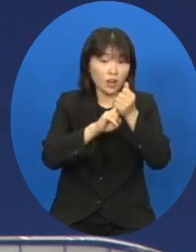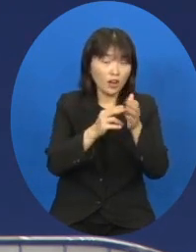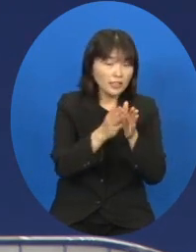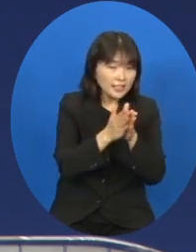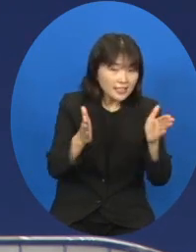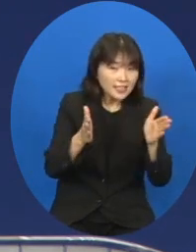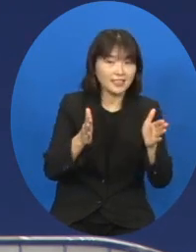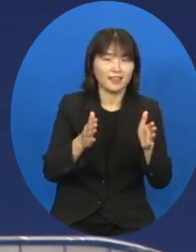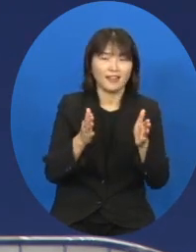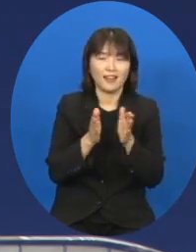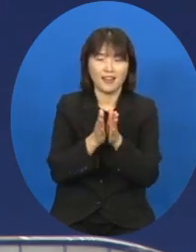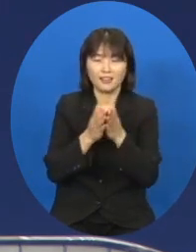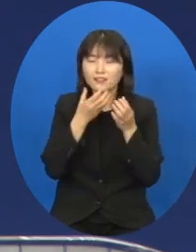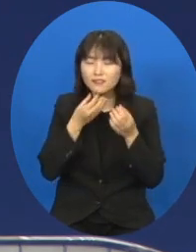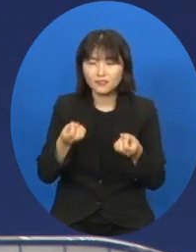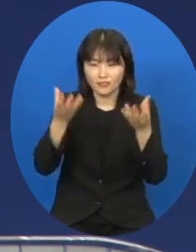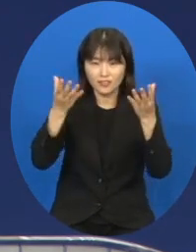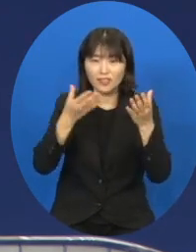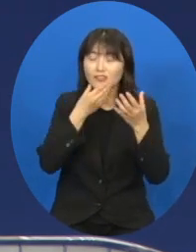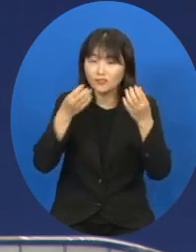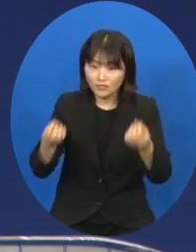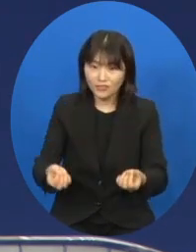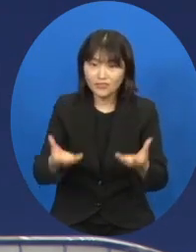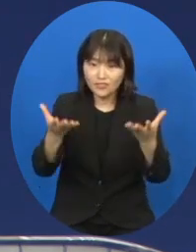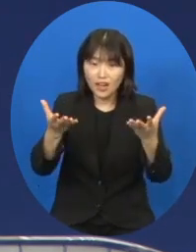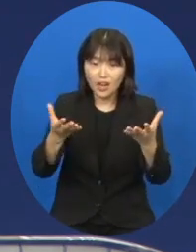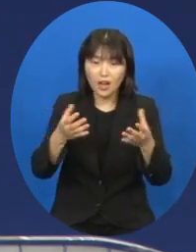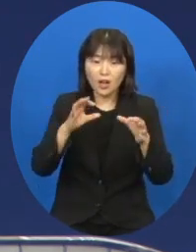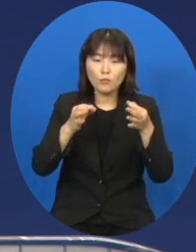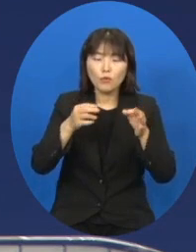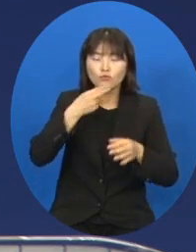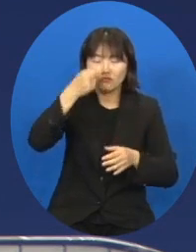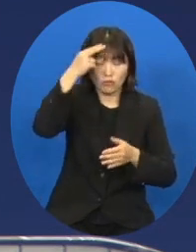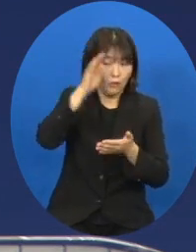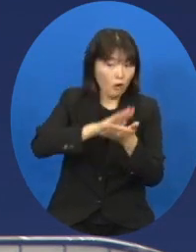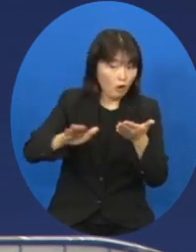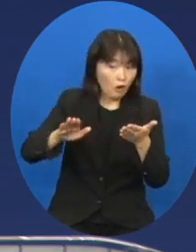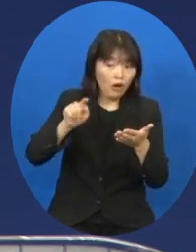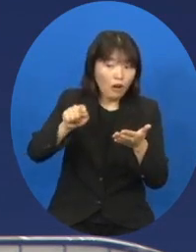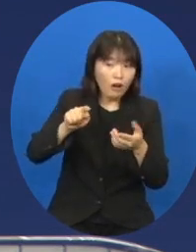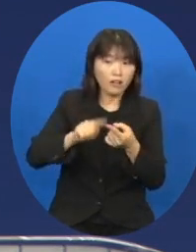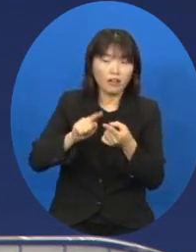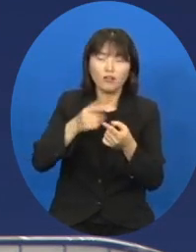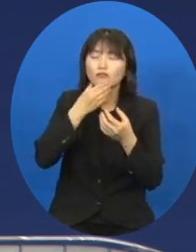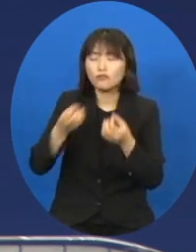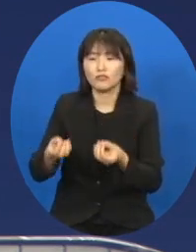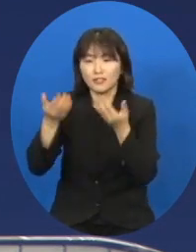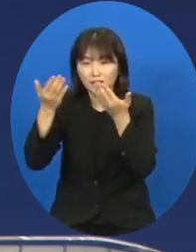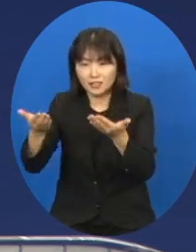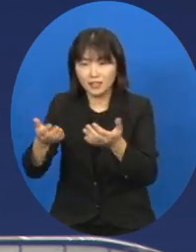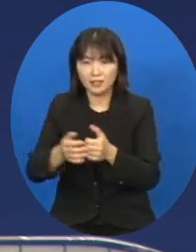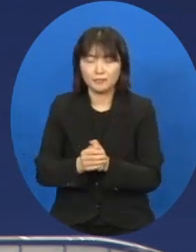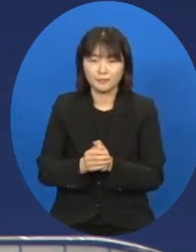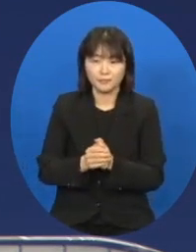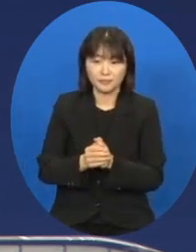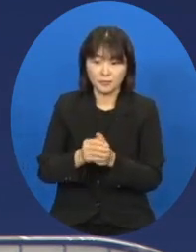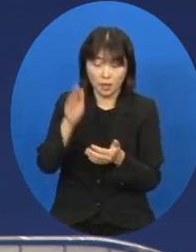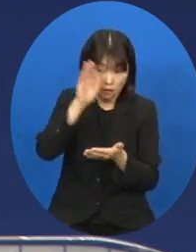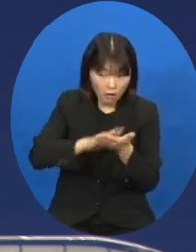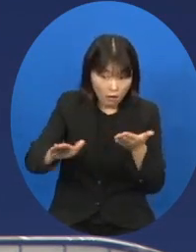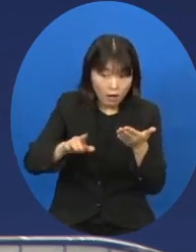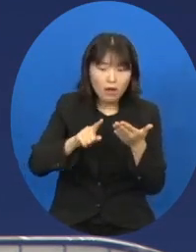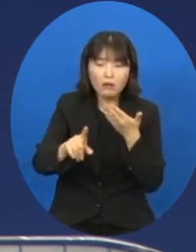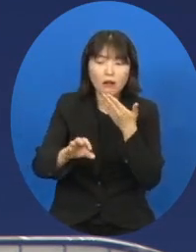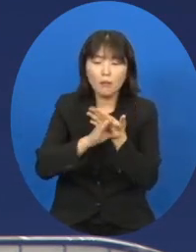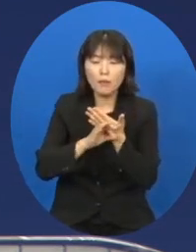할렐루야, 축하합니다. 포도주가 떨어진 걸 축하합니다. 그 포도주가 떨어졌으니까 물이 포도주가 되는 기적이 일어난